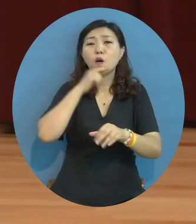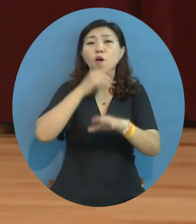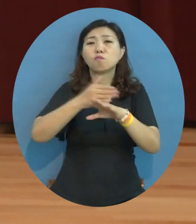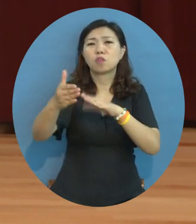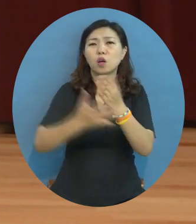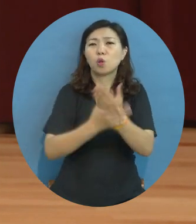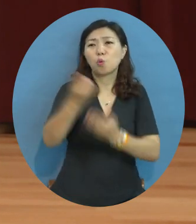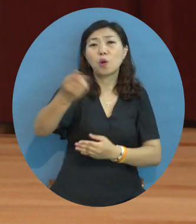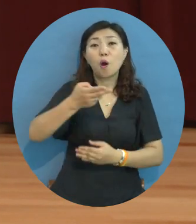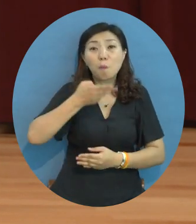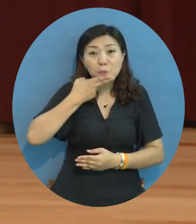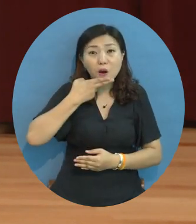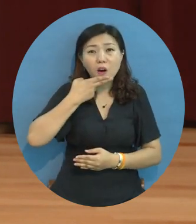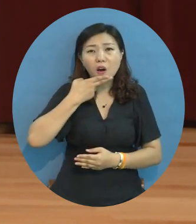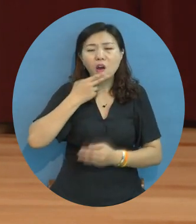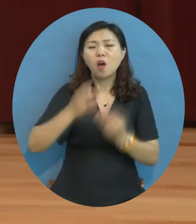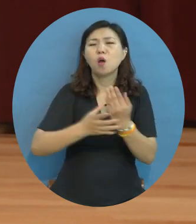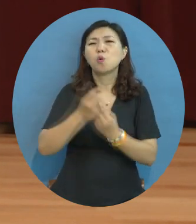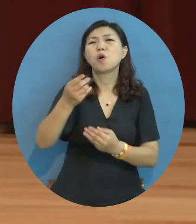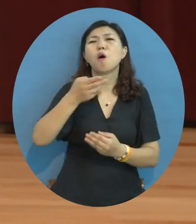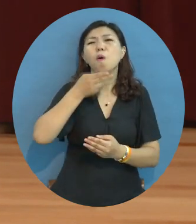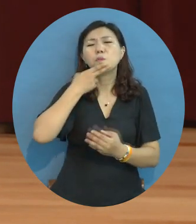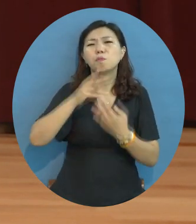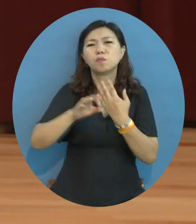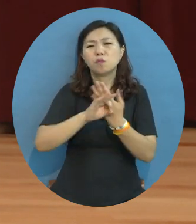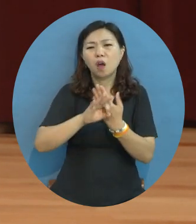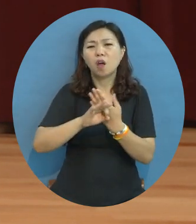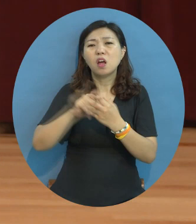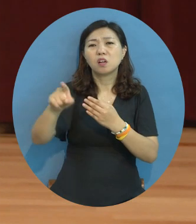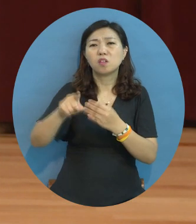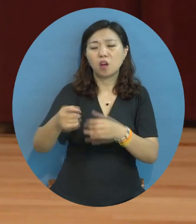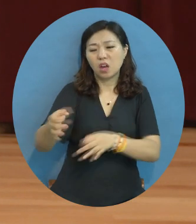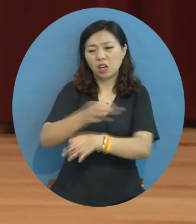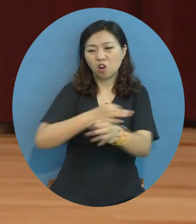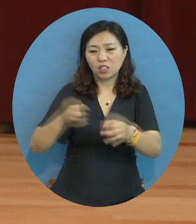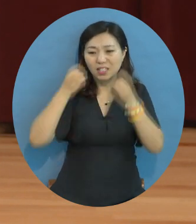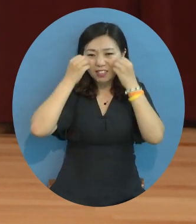어려워요. 대통령이 뭐라고 한다 해서 되는 게 아니에요.